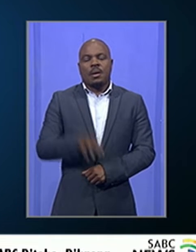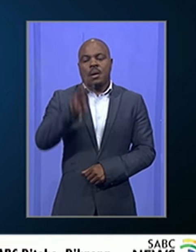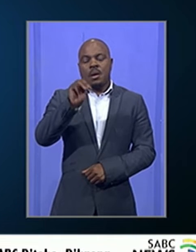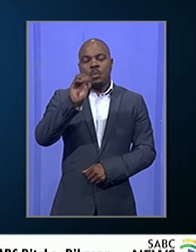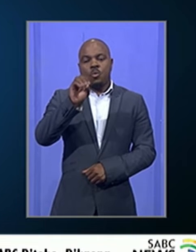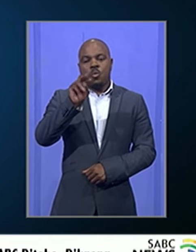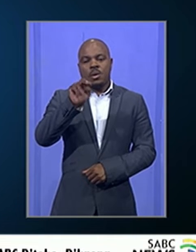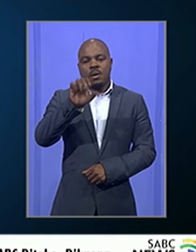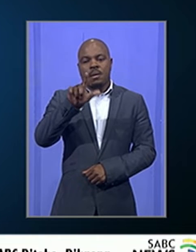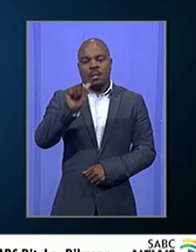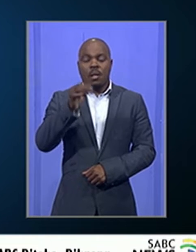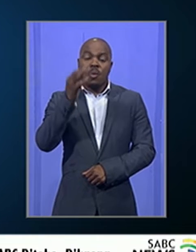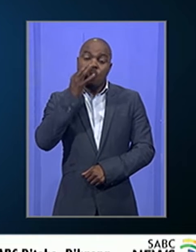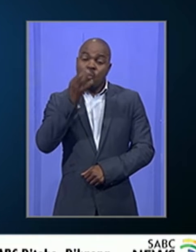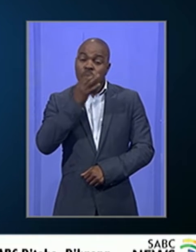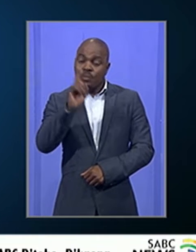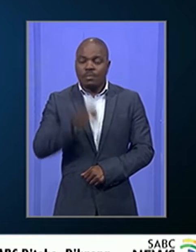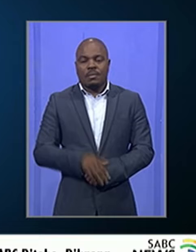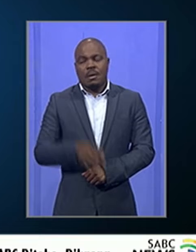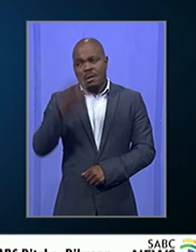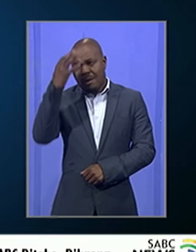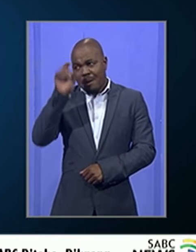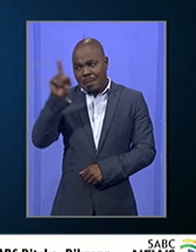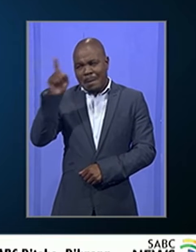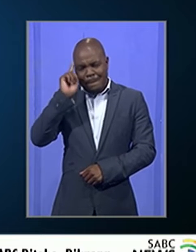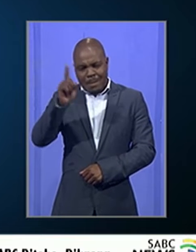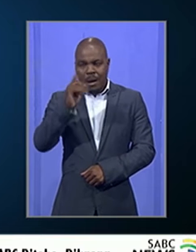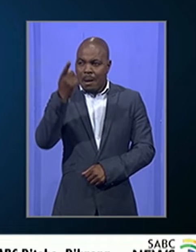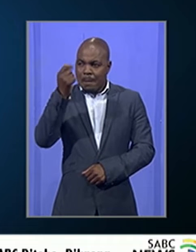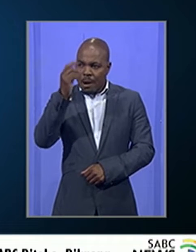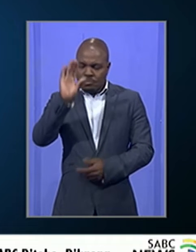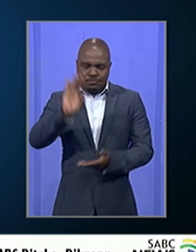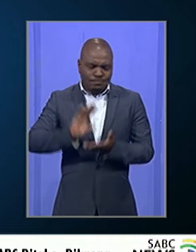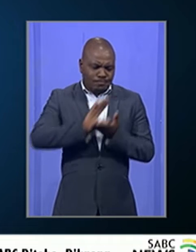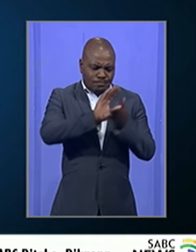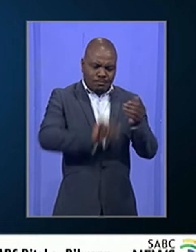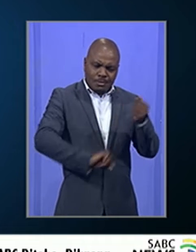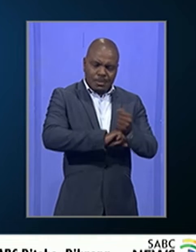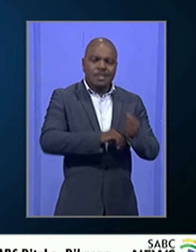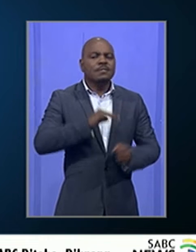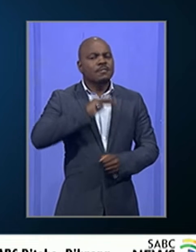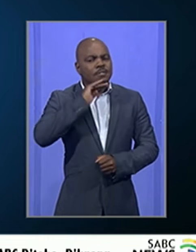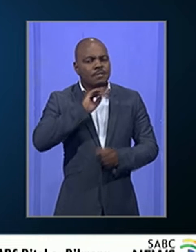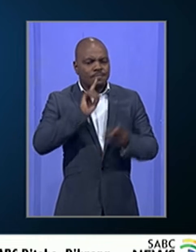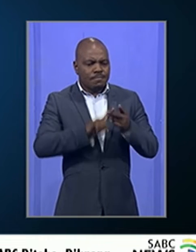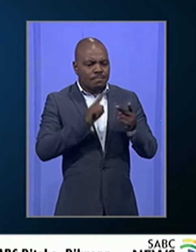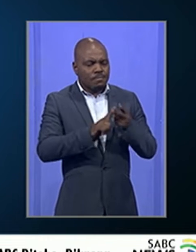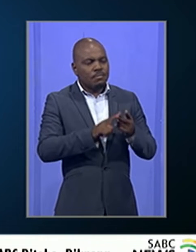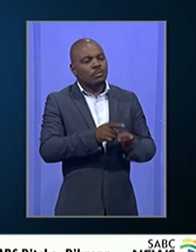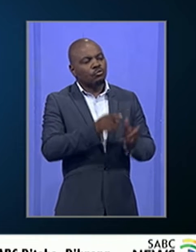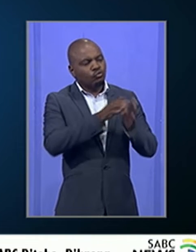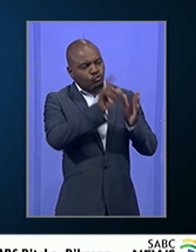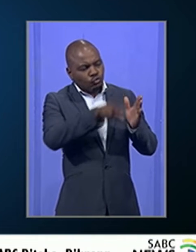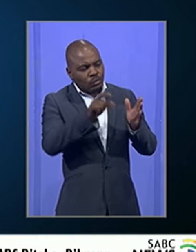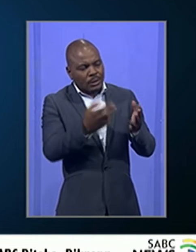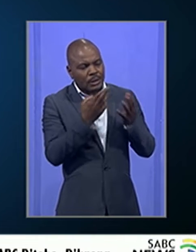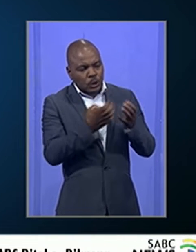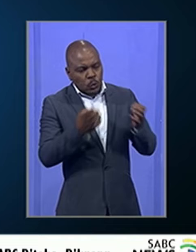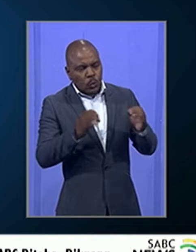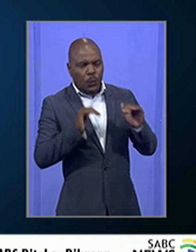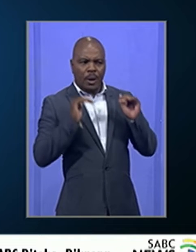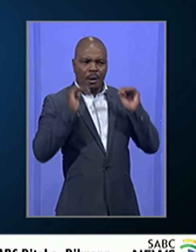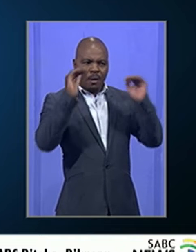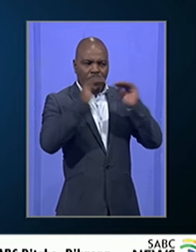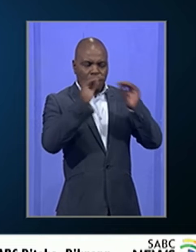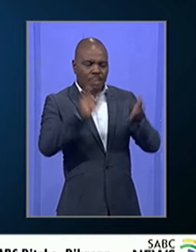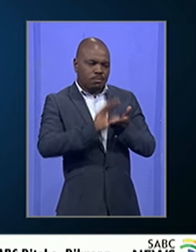Motome Monyela yena a re mmušo o swanetše go tla ka thekgo ya mašeleng a go bonala le go tlabakela barutwana ka didirišwa tša maemo